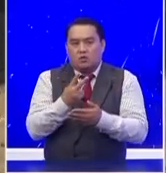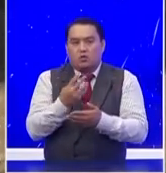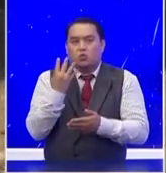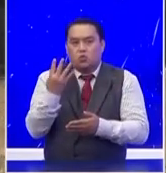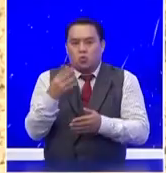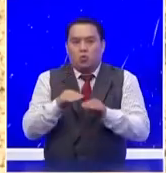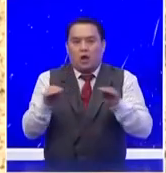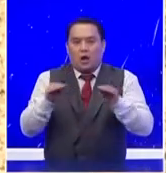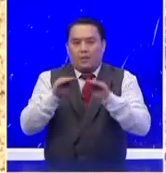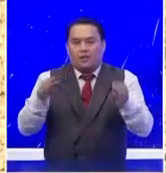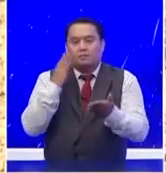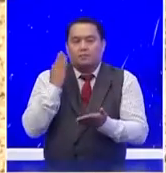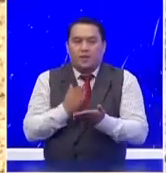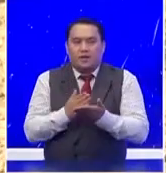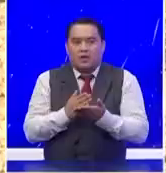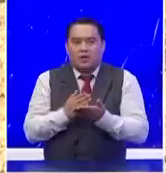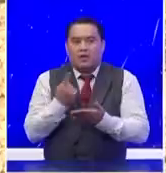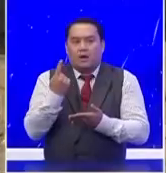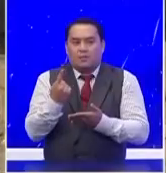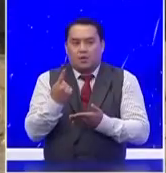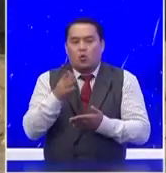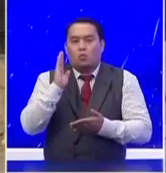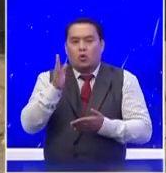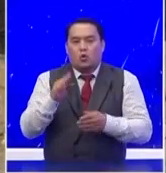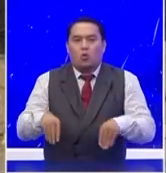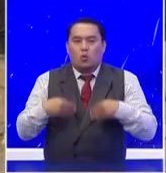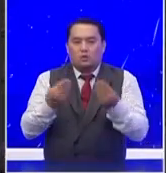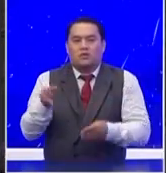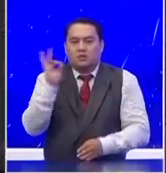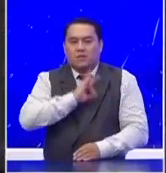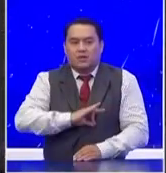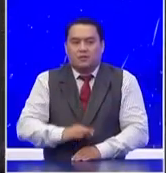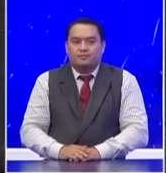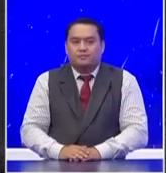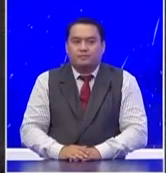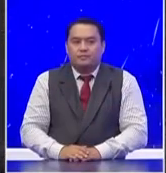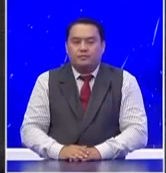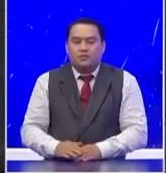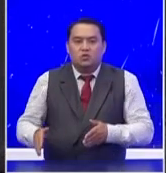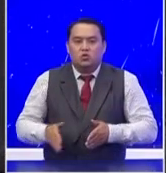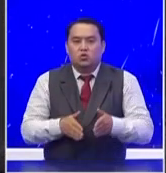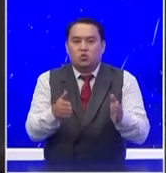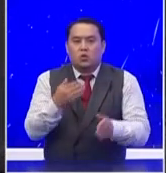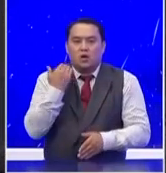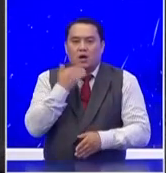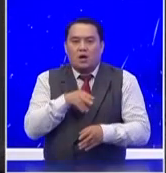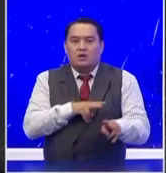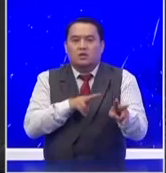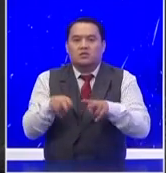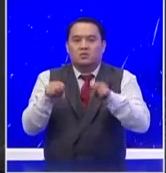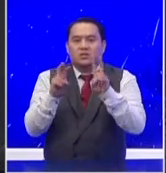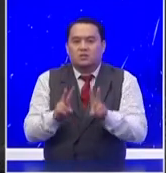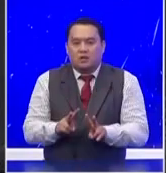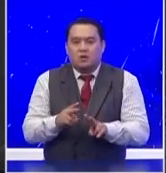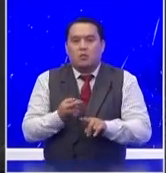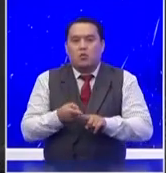4 қабаты төселген. Енді тағы бір қабаты төселіп, қолданысқа берілмек. Жол сапасын қадағалайтын мамандар